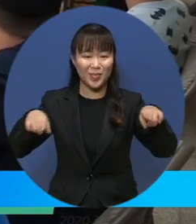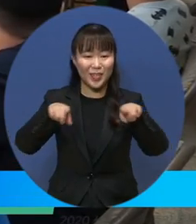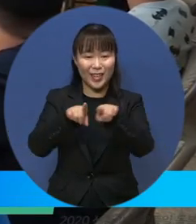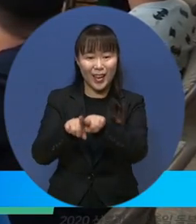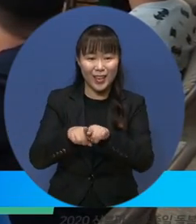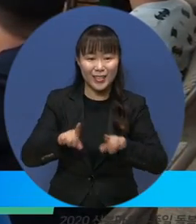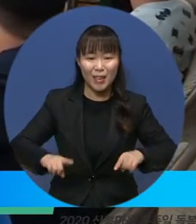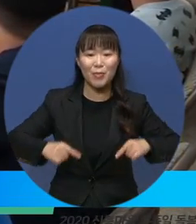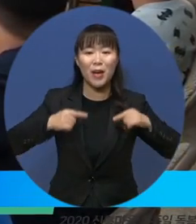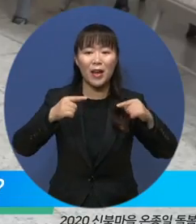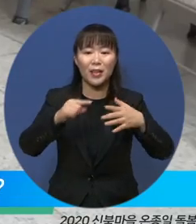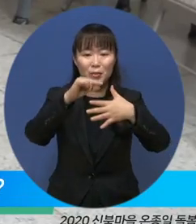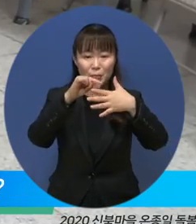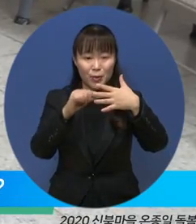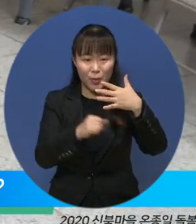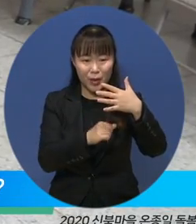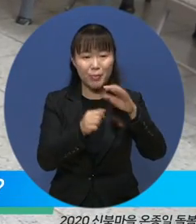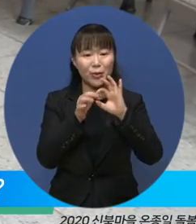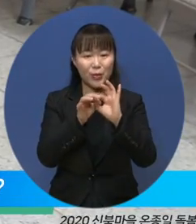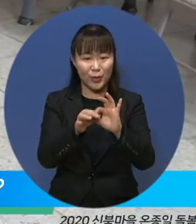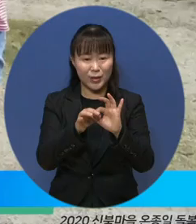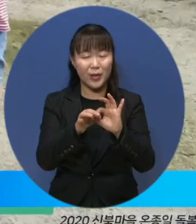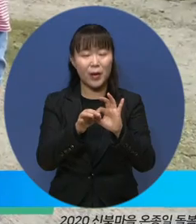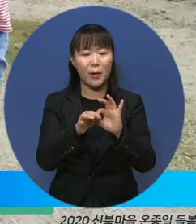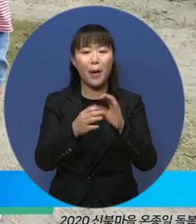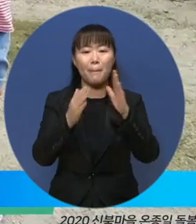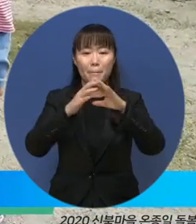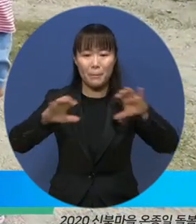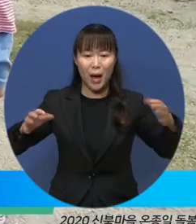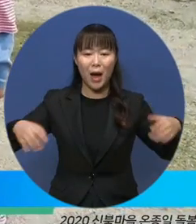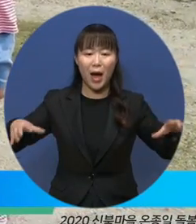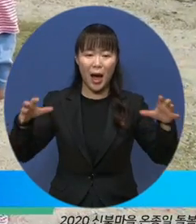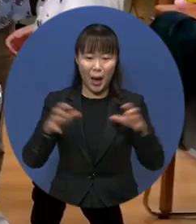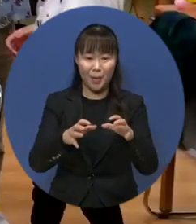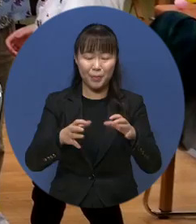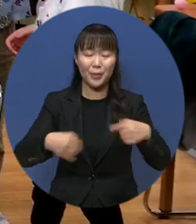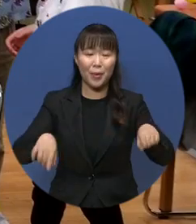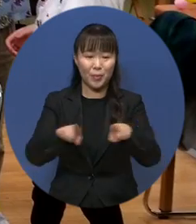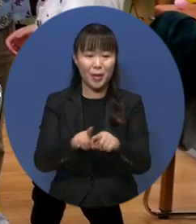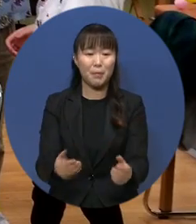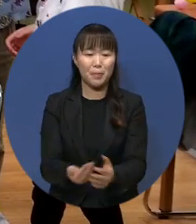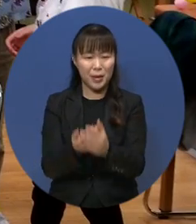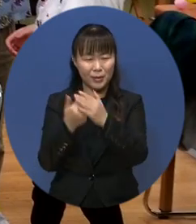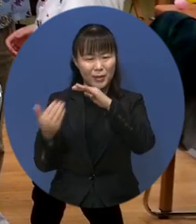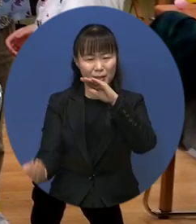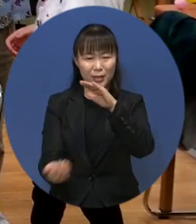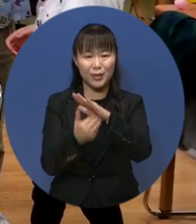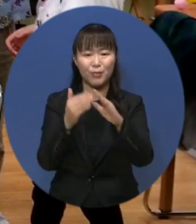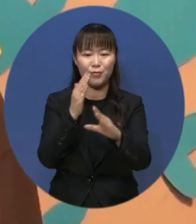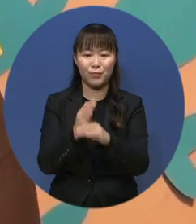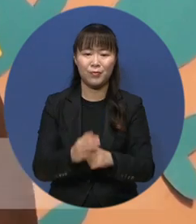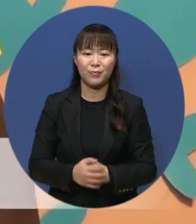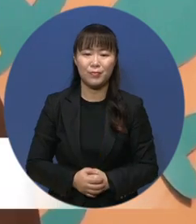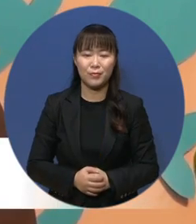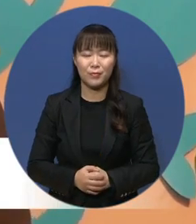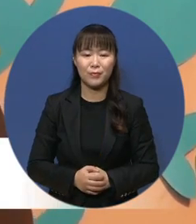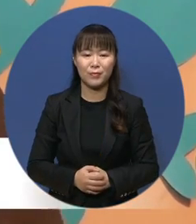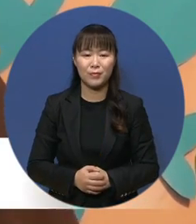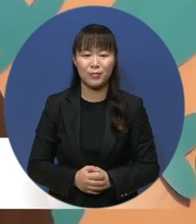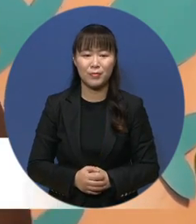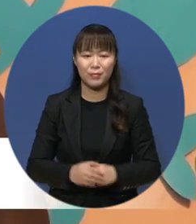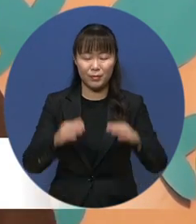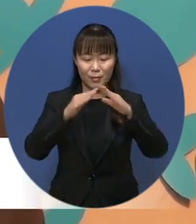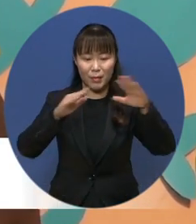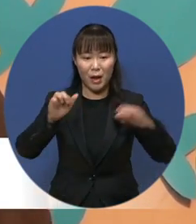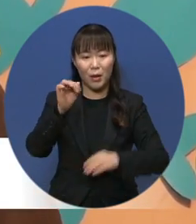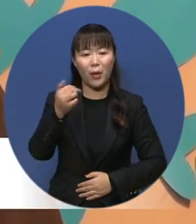함께 참여할 수 있는 프로그램을 통해 마을 공동체의 성장을 이뤄내고 있습니다. 마을